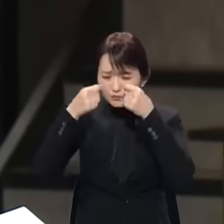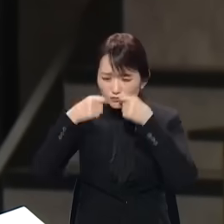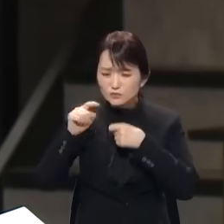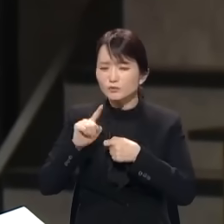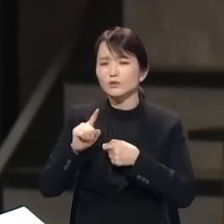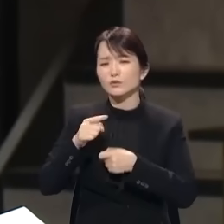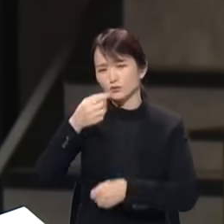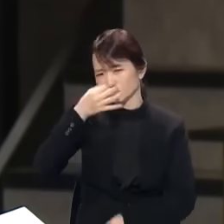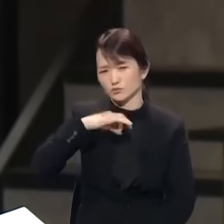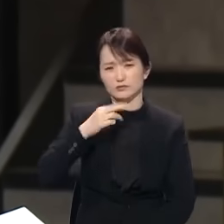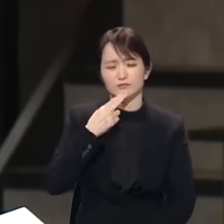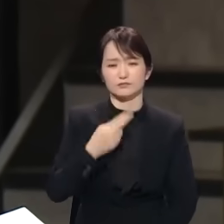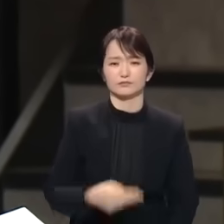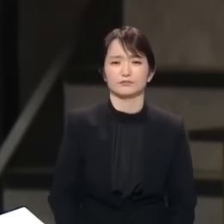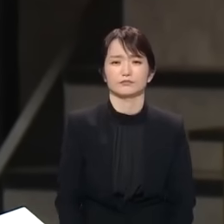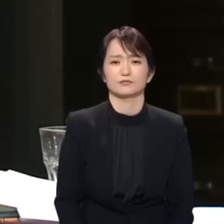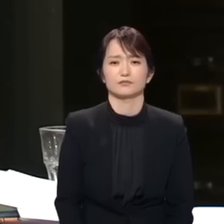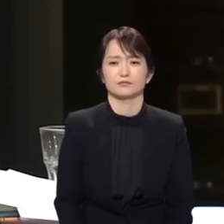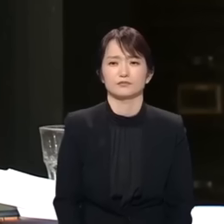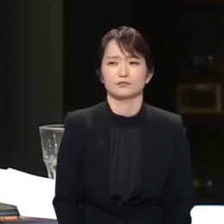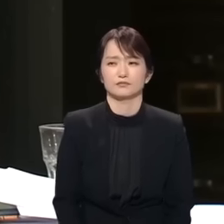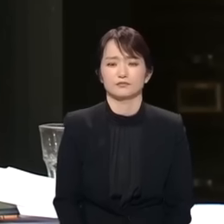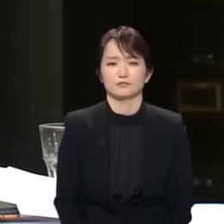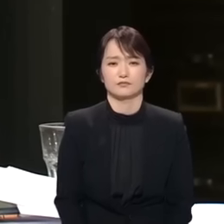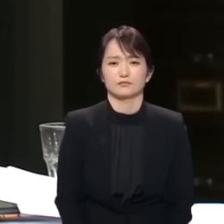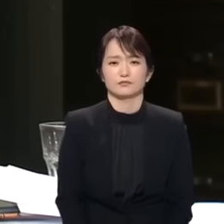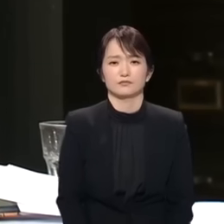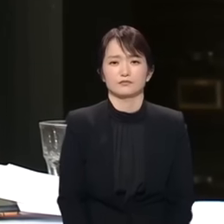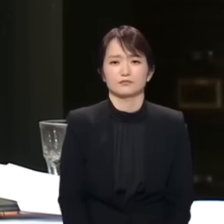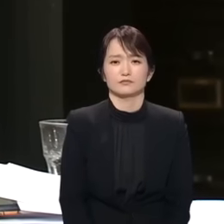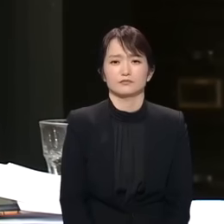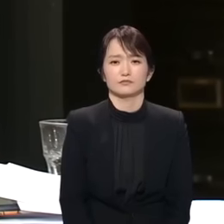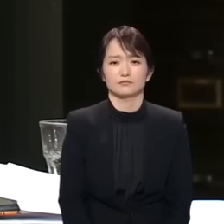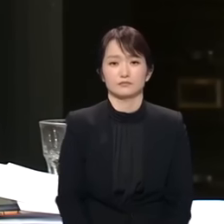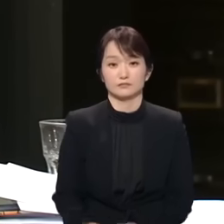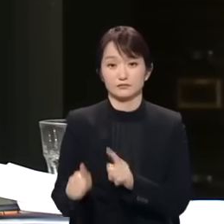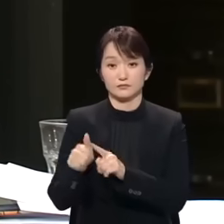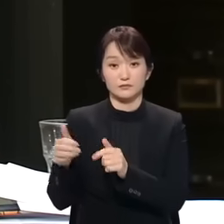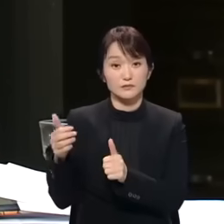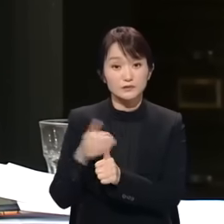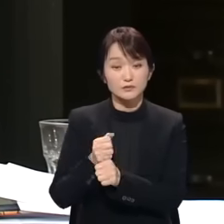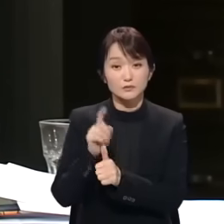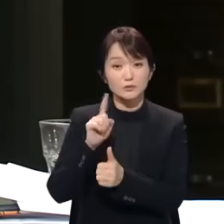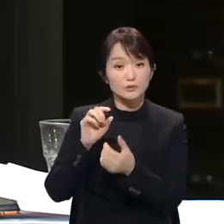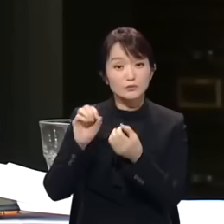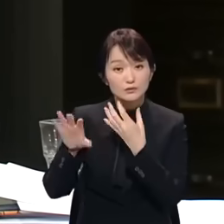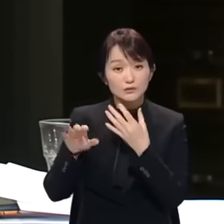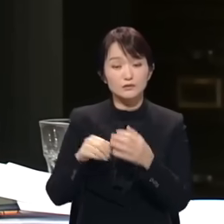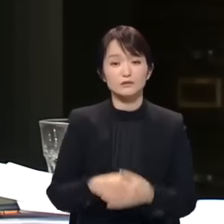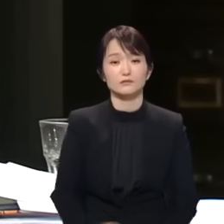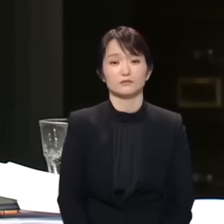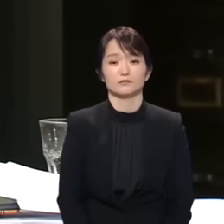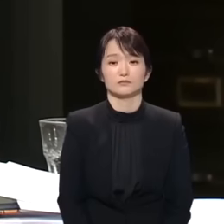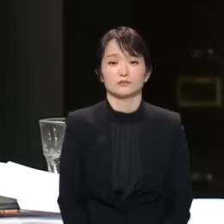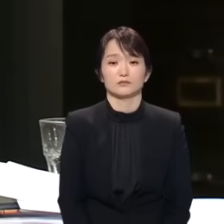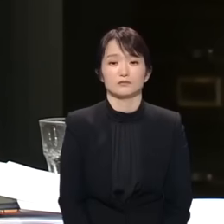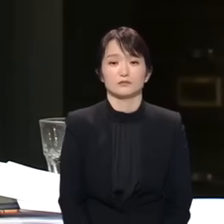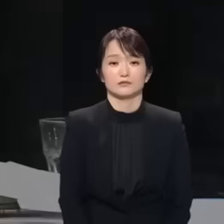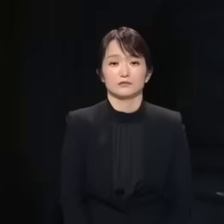소용이 있습니까 자 이자는 잡히고 나서 뭔 얘기 했을까요 잠깐